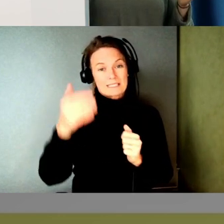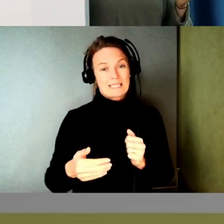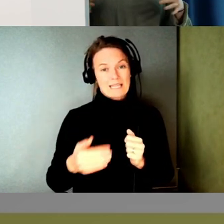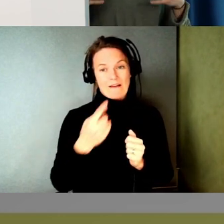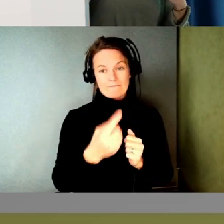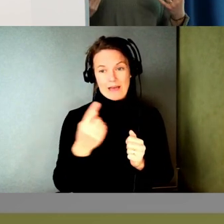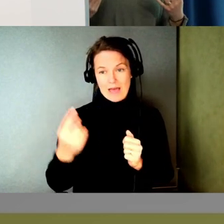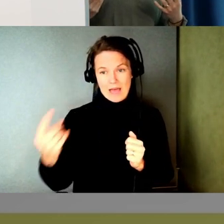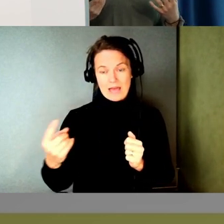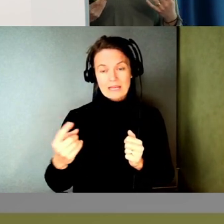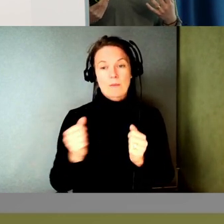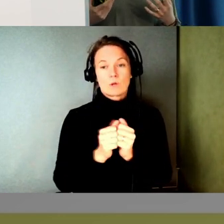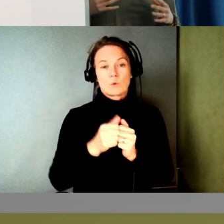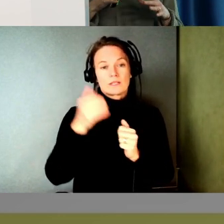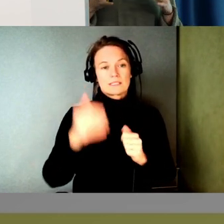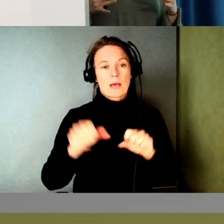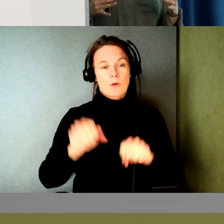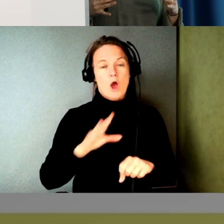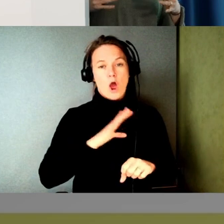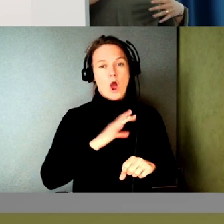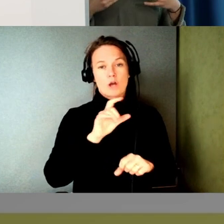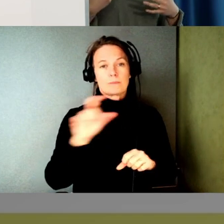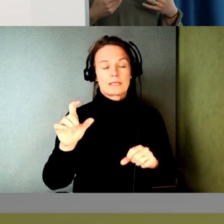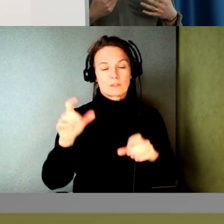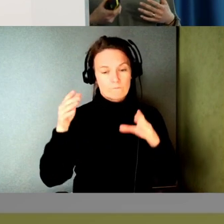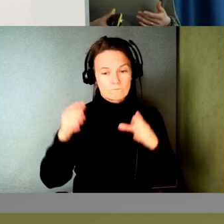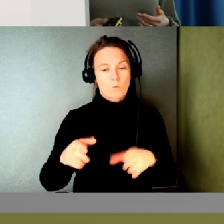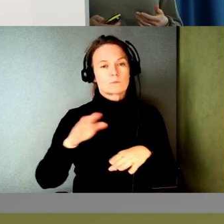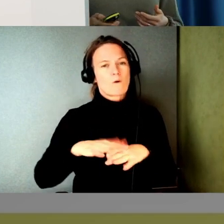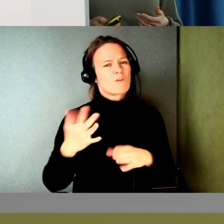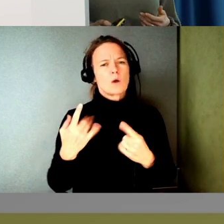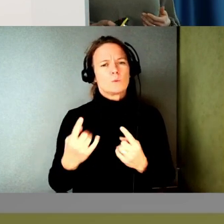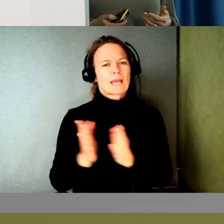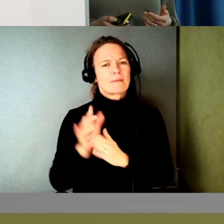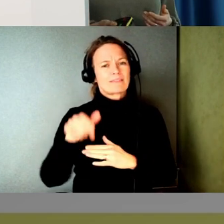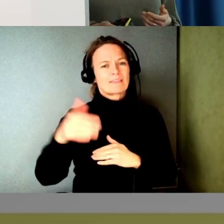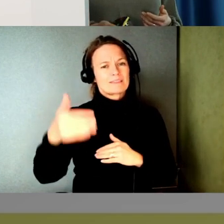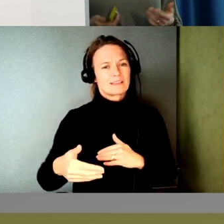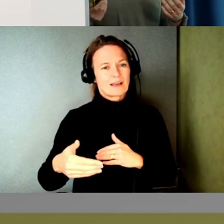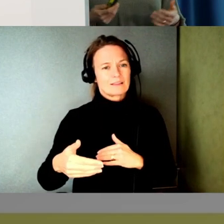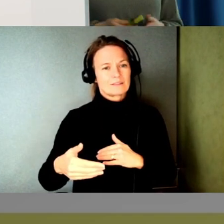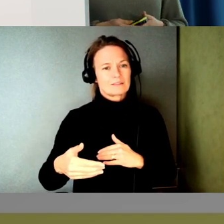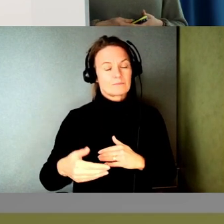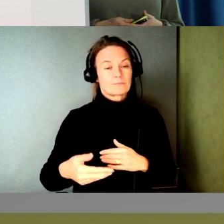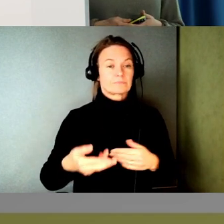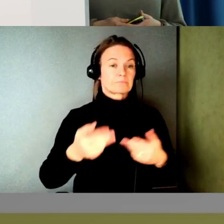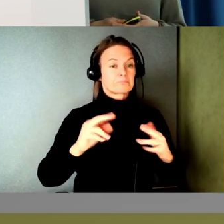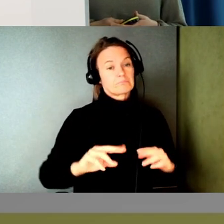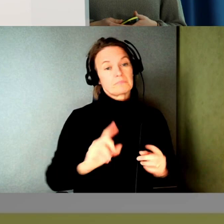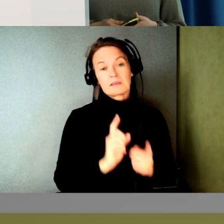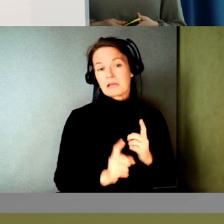enskild produktsida behöver ha en rubrik som ringar in Vad är det unika med just den här sidan eh här kanske det är att